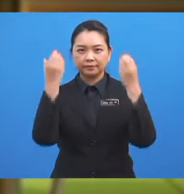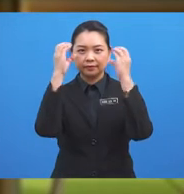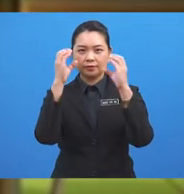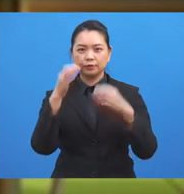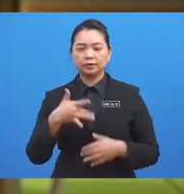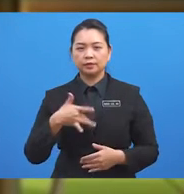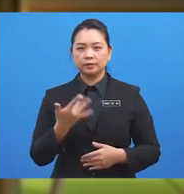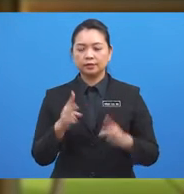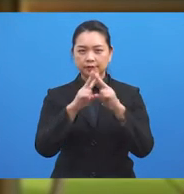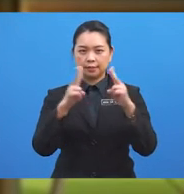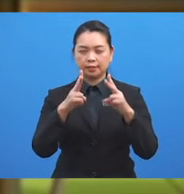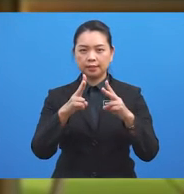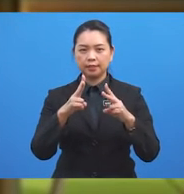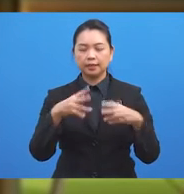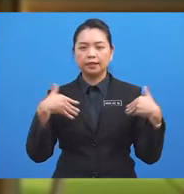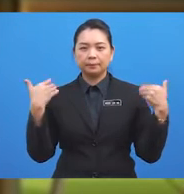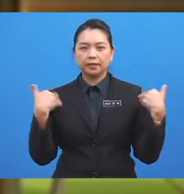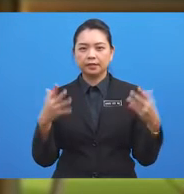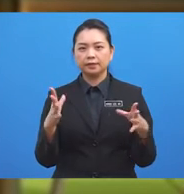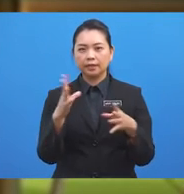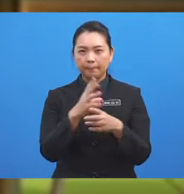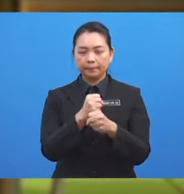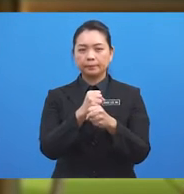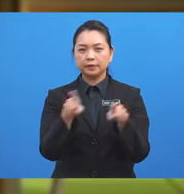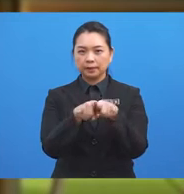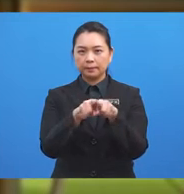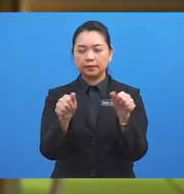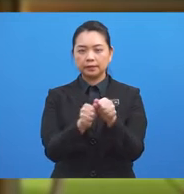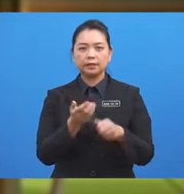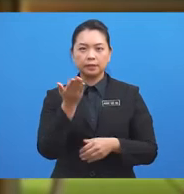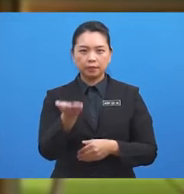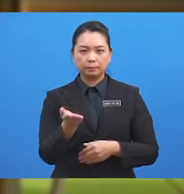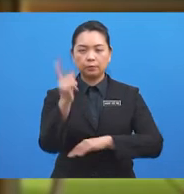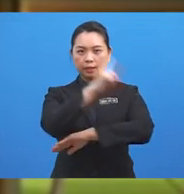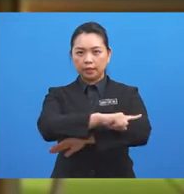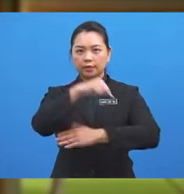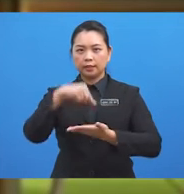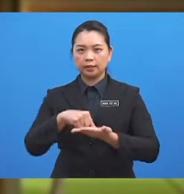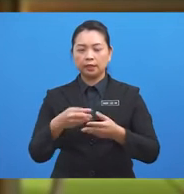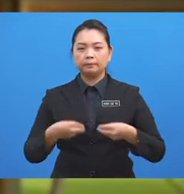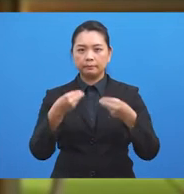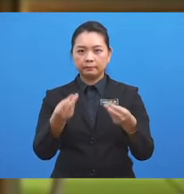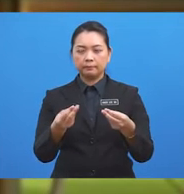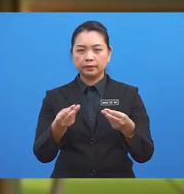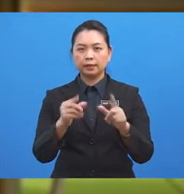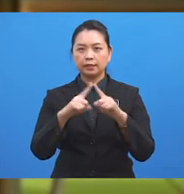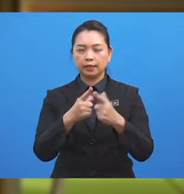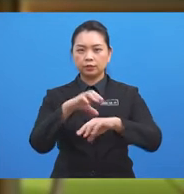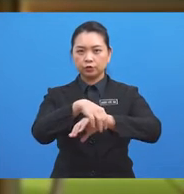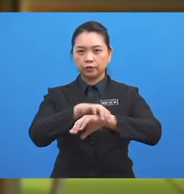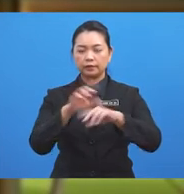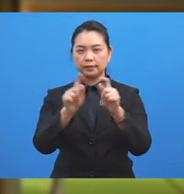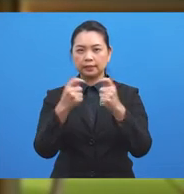cikgu berasa sungguh gembira dapat bersama-sama dengan kamu pada hari ini bagi slot kelas